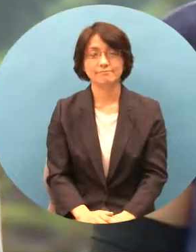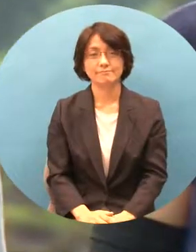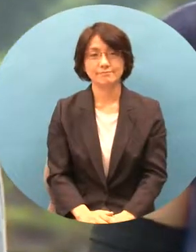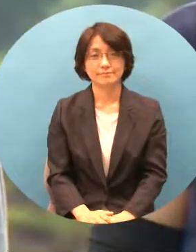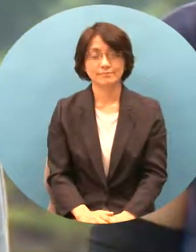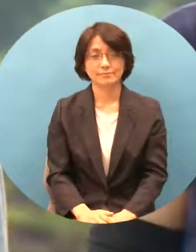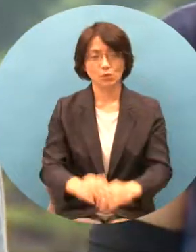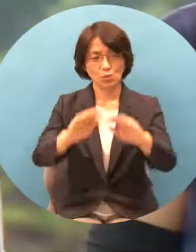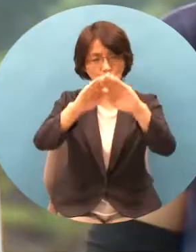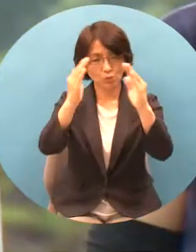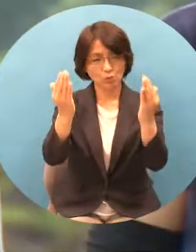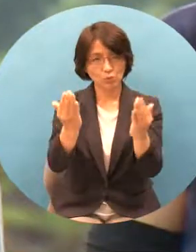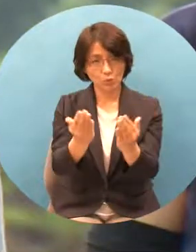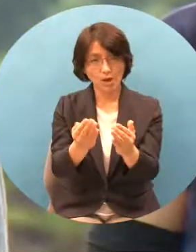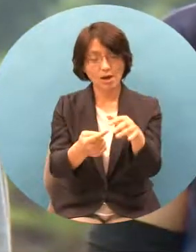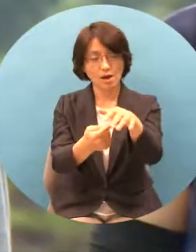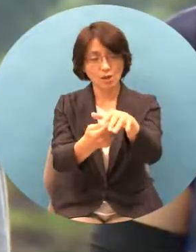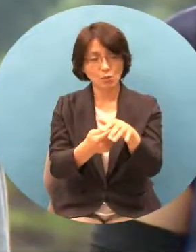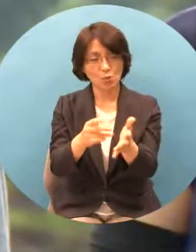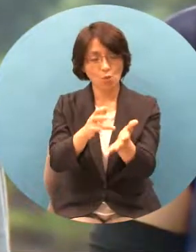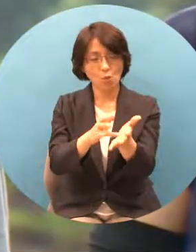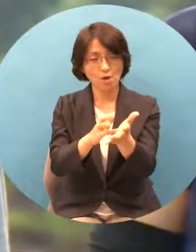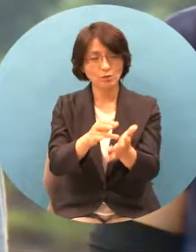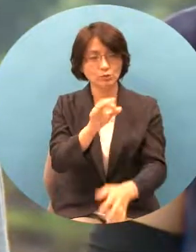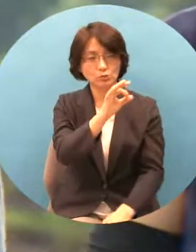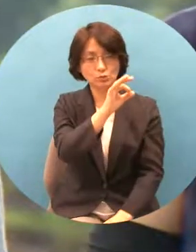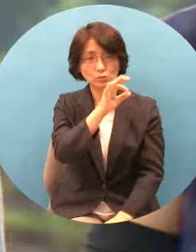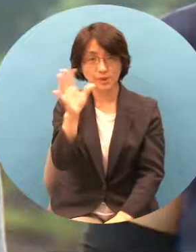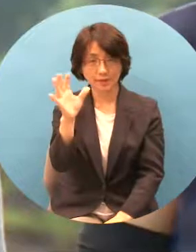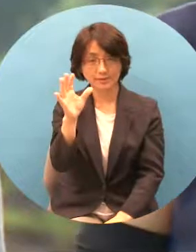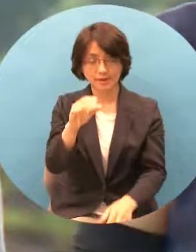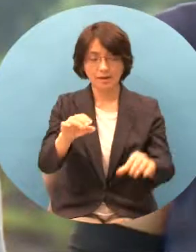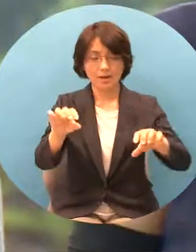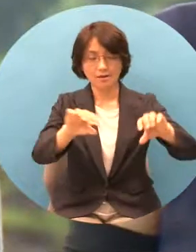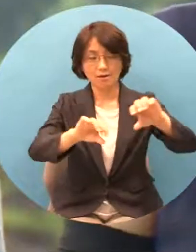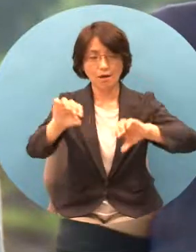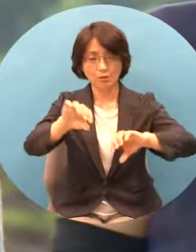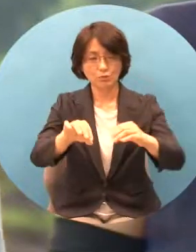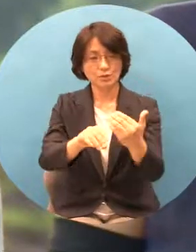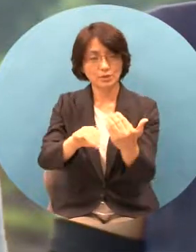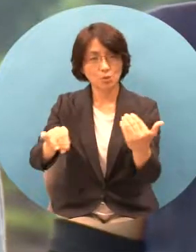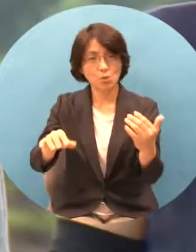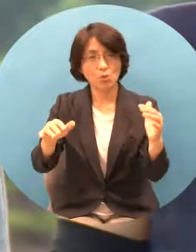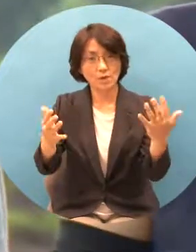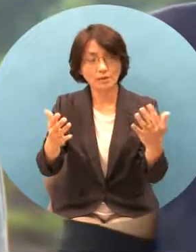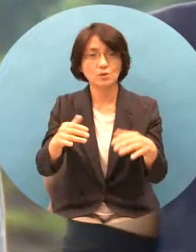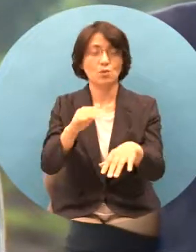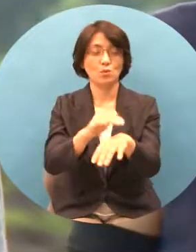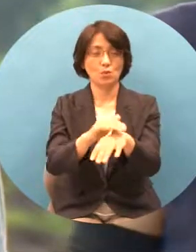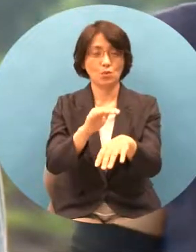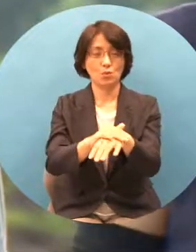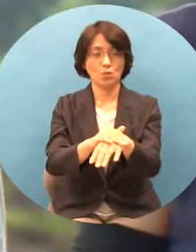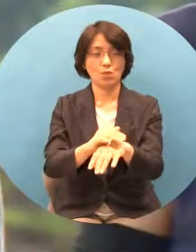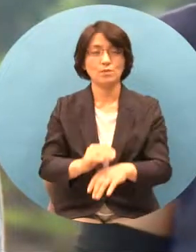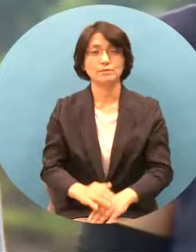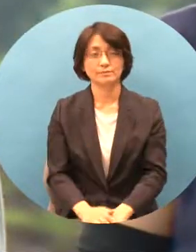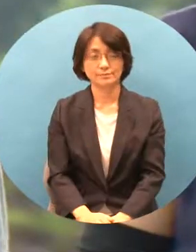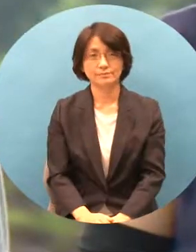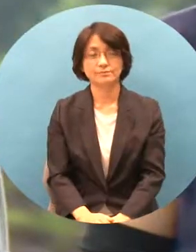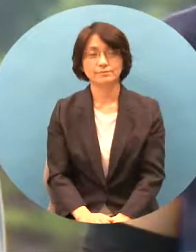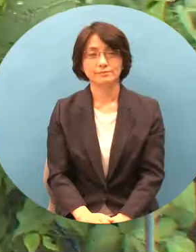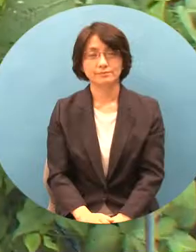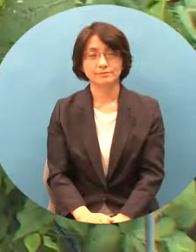、ほとんどの生産者が無農薬、無化学肥料で栽培をしている生産者団体です